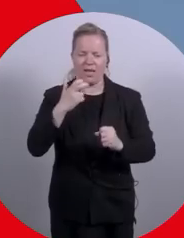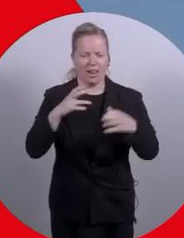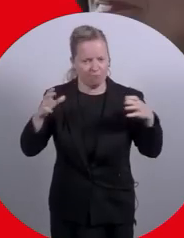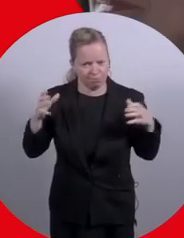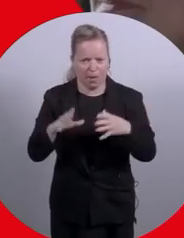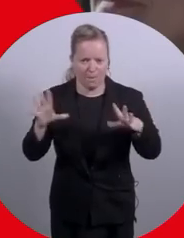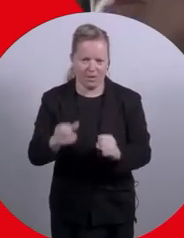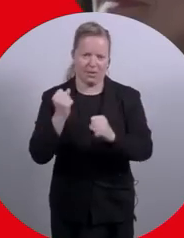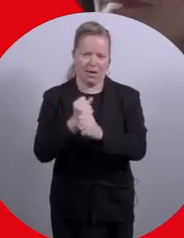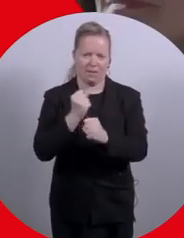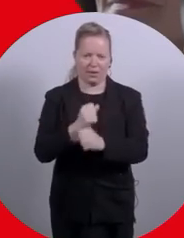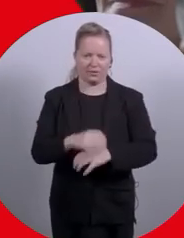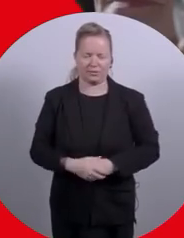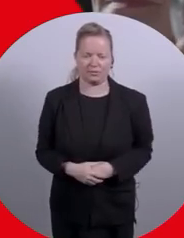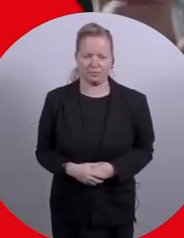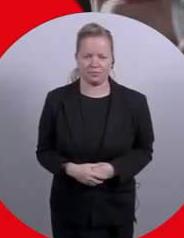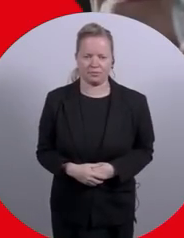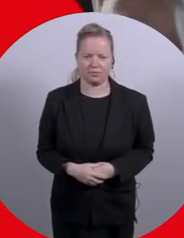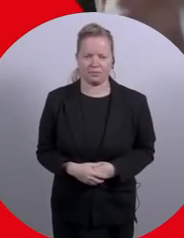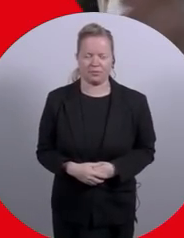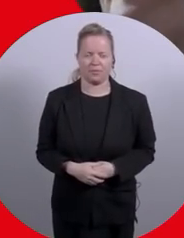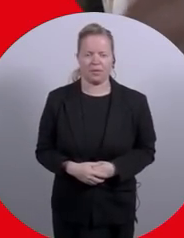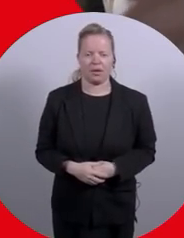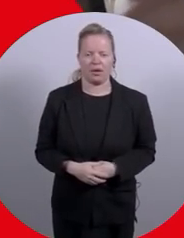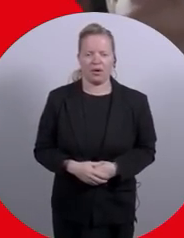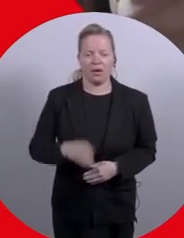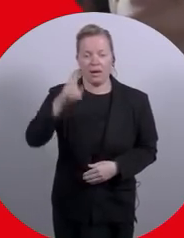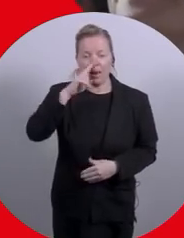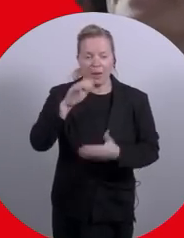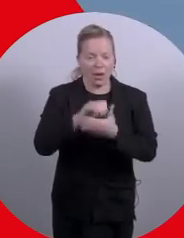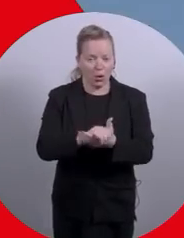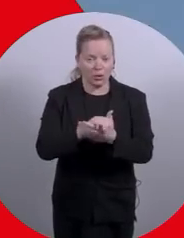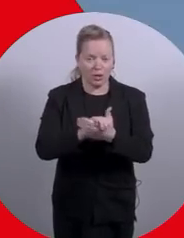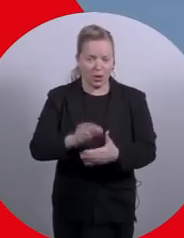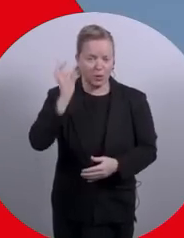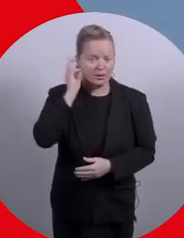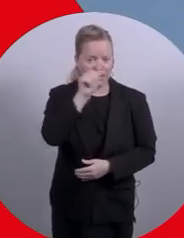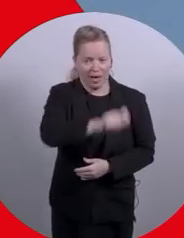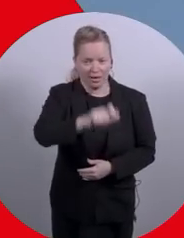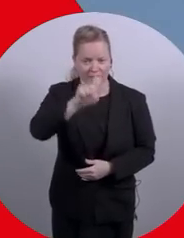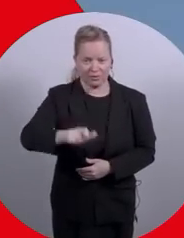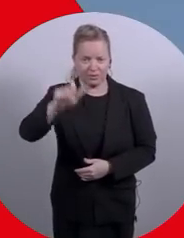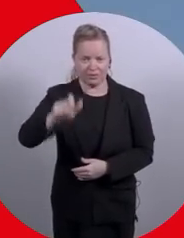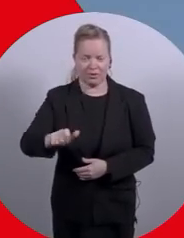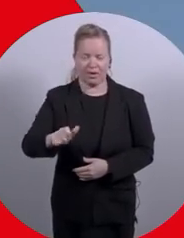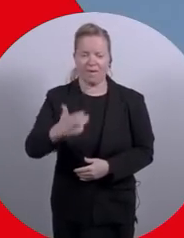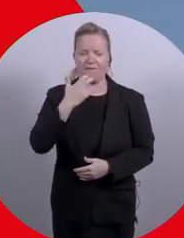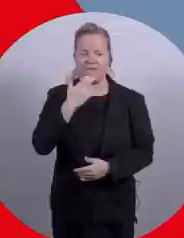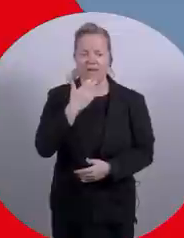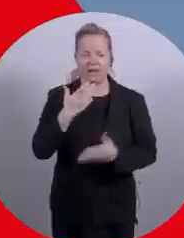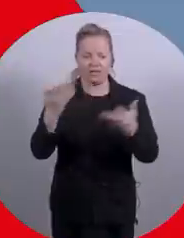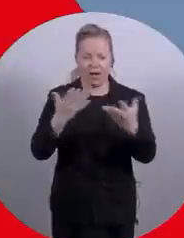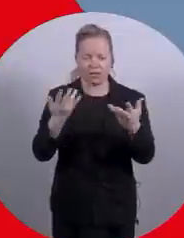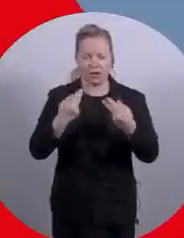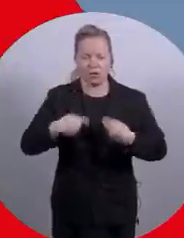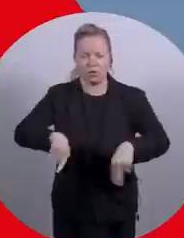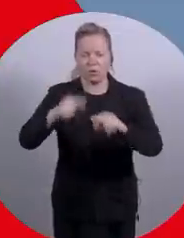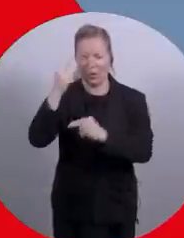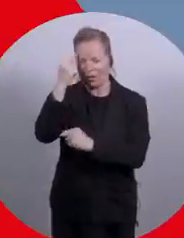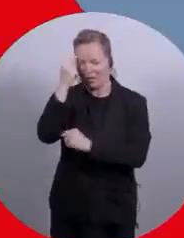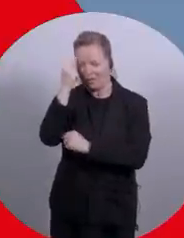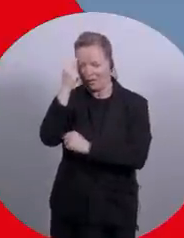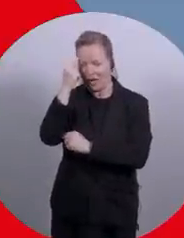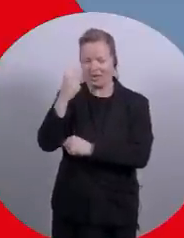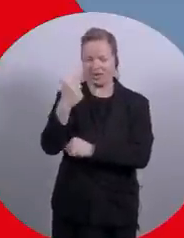und um genau das zu garantieren liebe Genossinnen und Genossen auf das ist ankommt nämlich die rück zu besinnen was die zwei